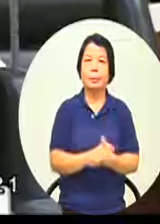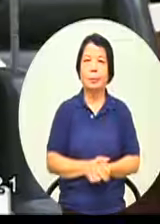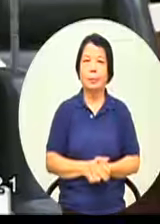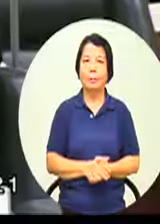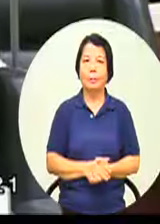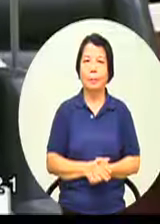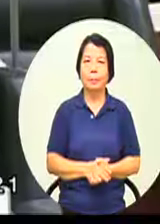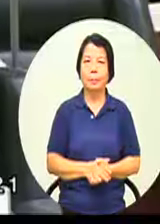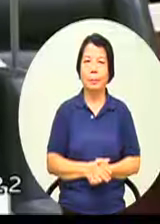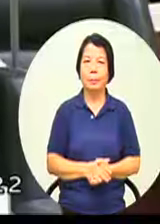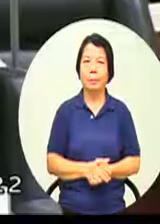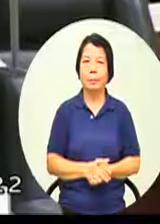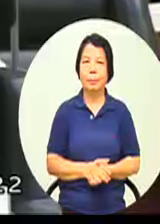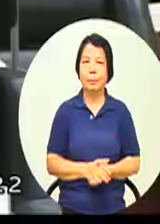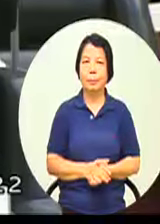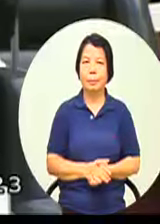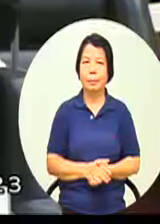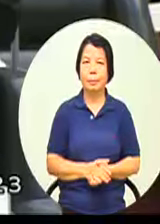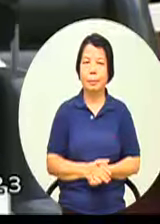应该一百多以上啦。